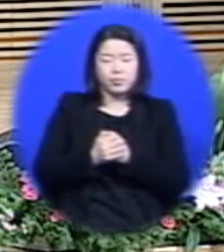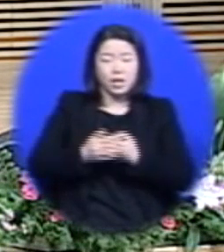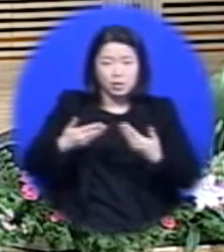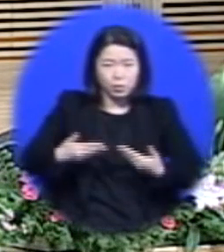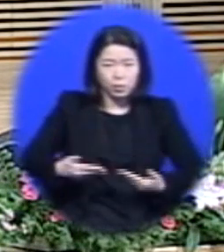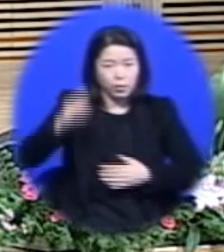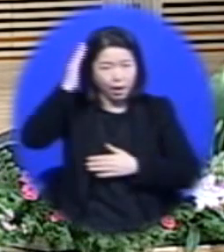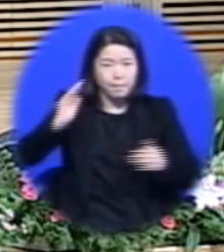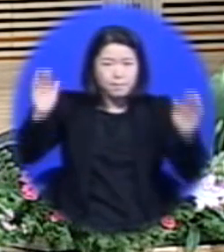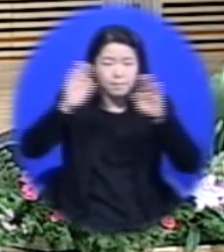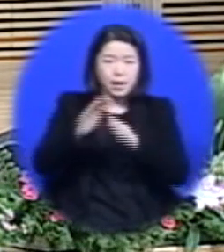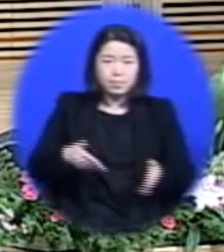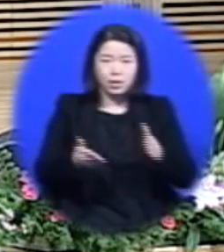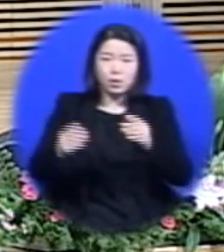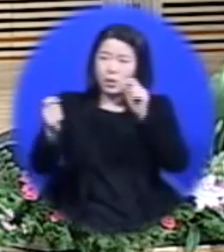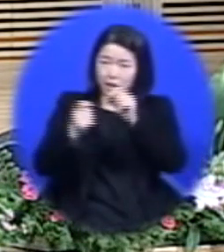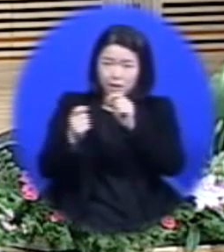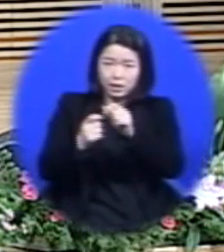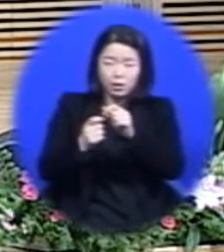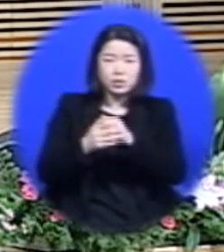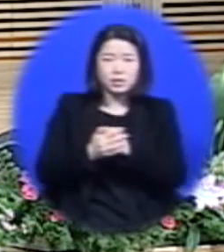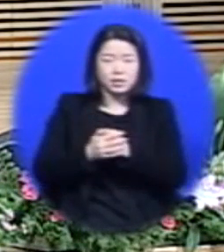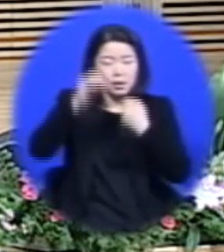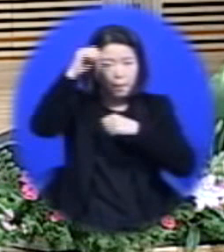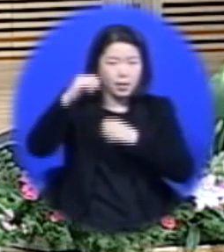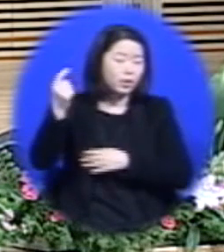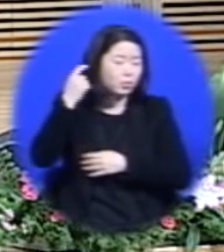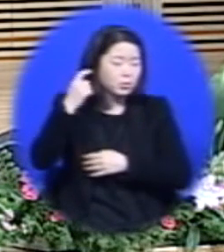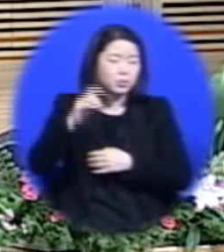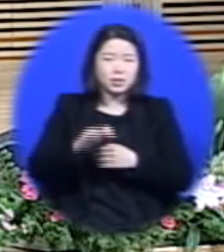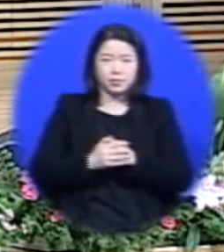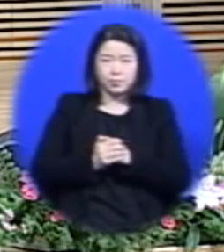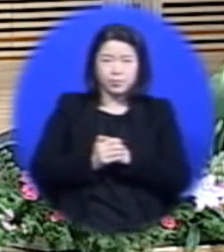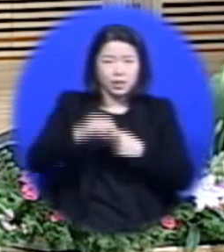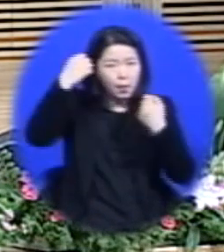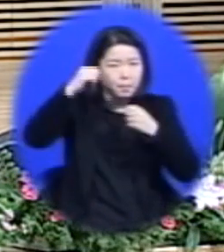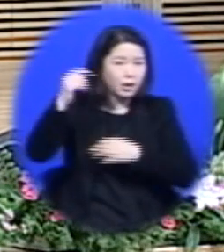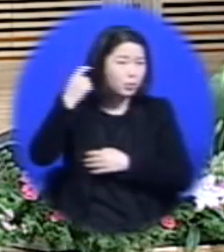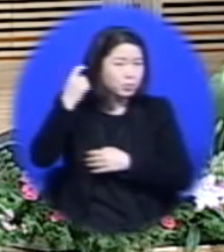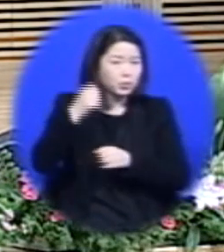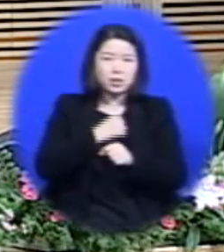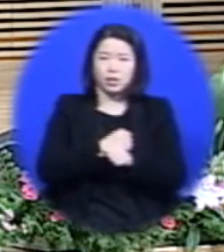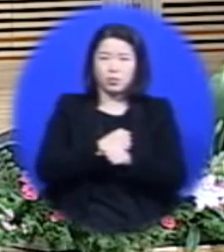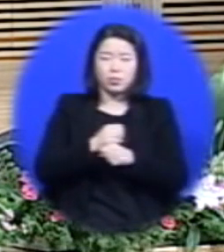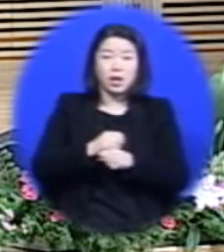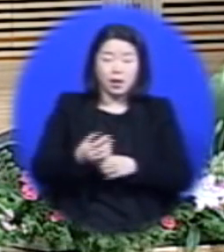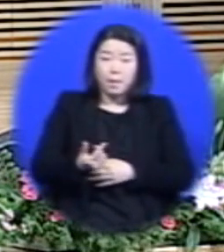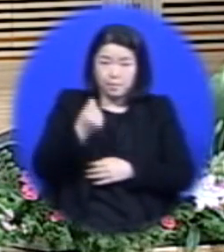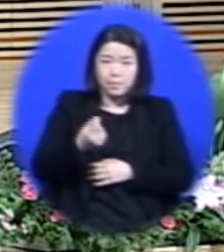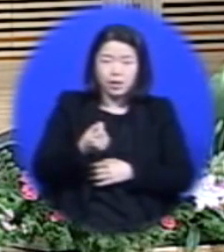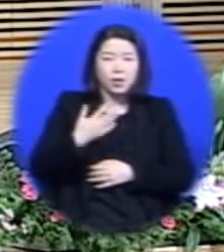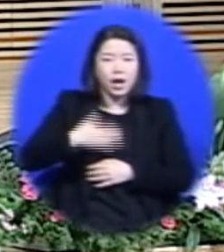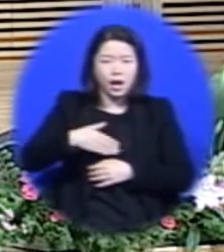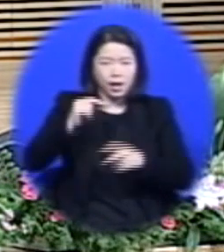조용한 밤 길로 가까워지는 발걸음 소리 다 발걸음 소리 라고 금방 알아